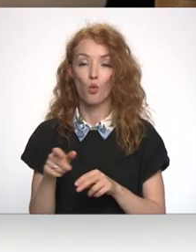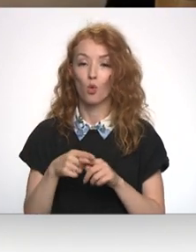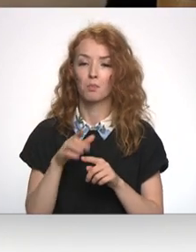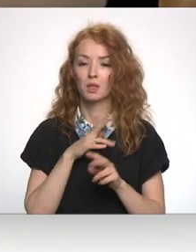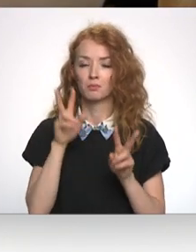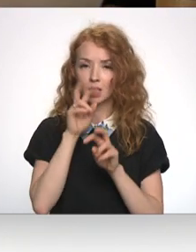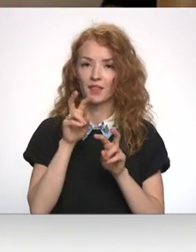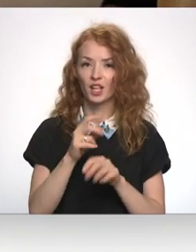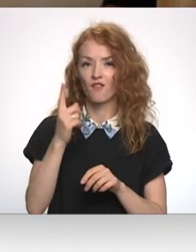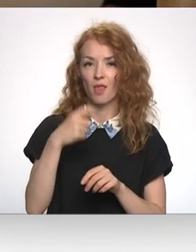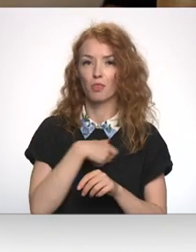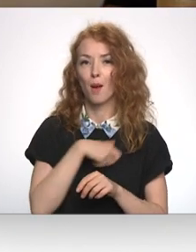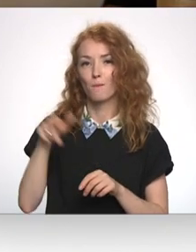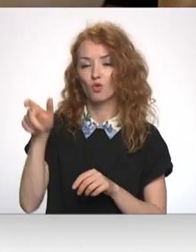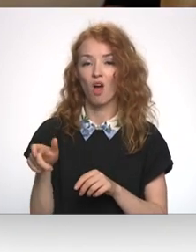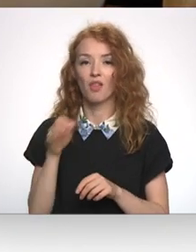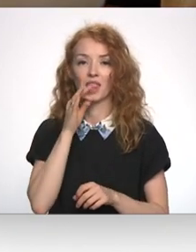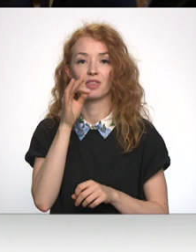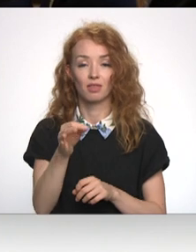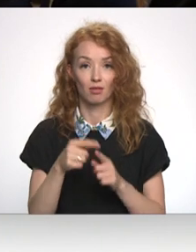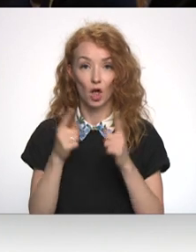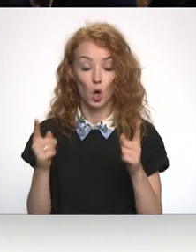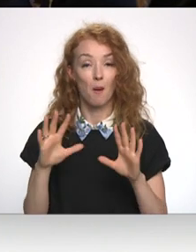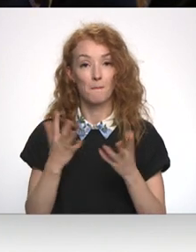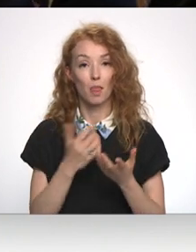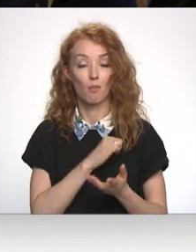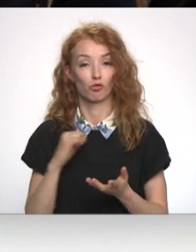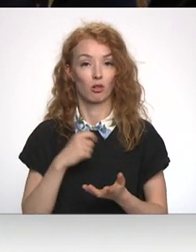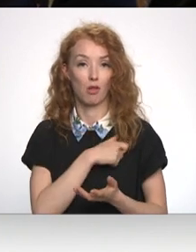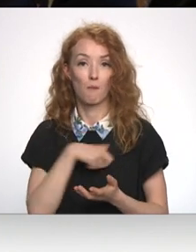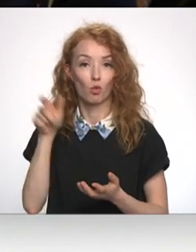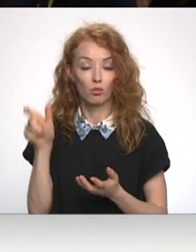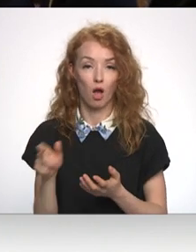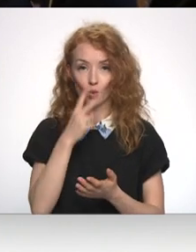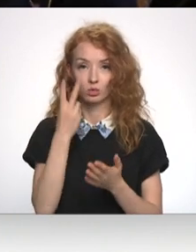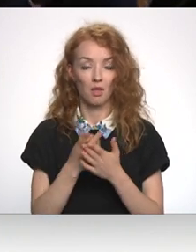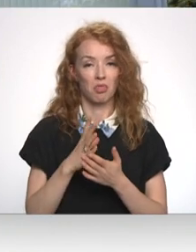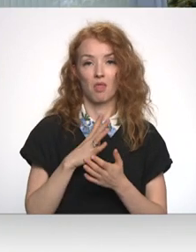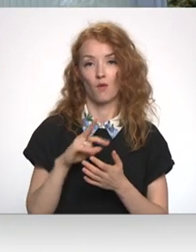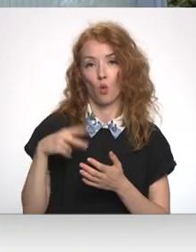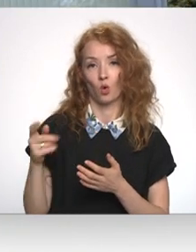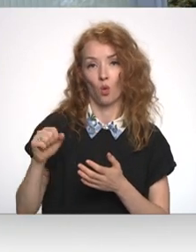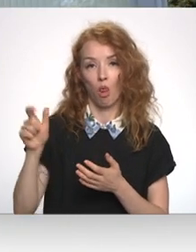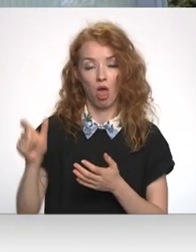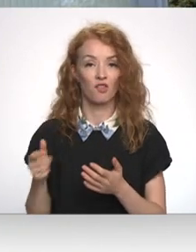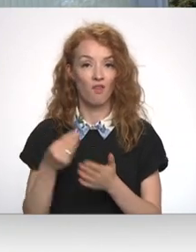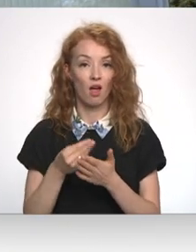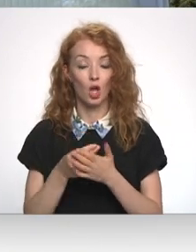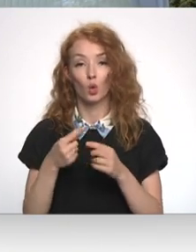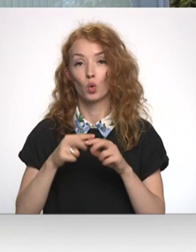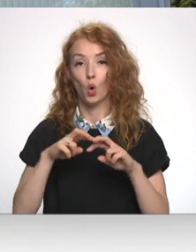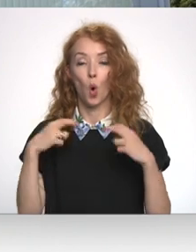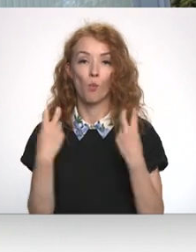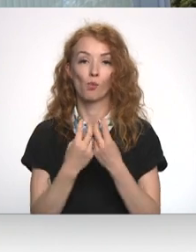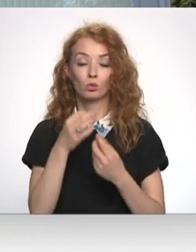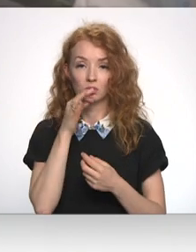skatīti viena deputāta izteikumi. Taču pēc pašu deputātu uzskatiem, ka viņi nevar vērtēt kolēģu darbu un ņemot vērā, ka komisija